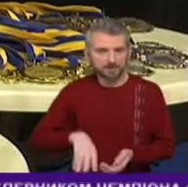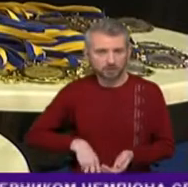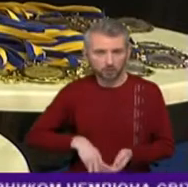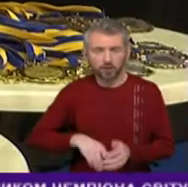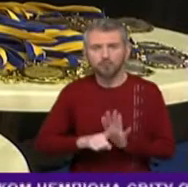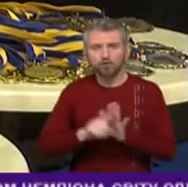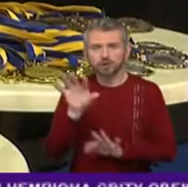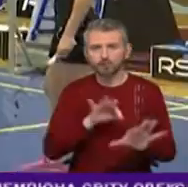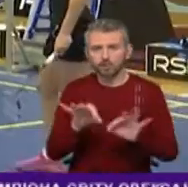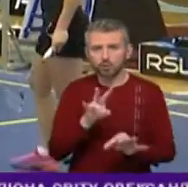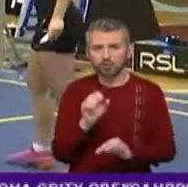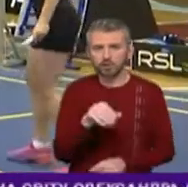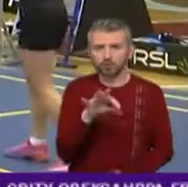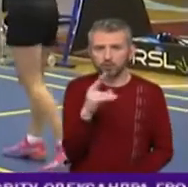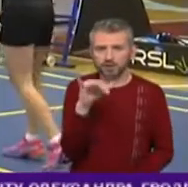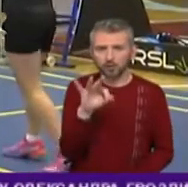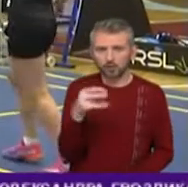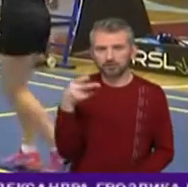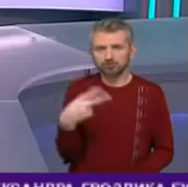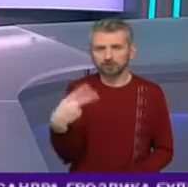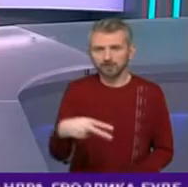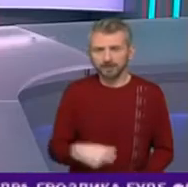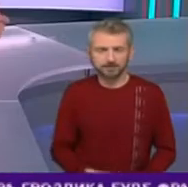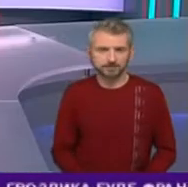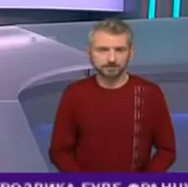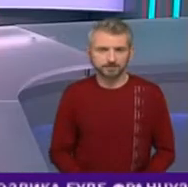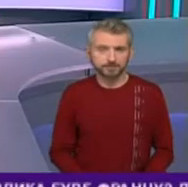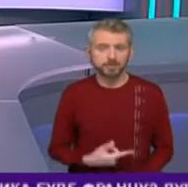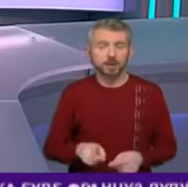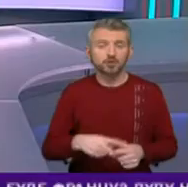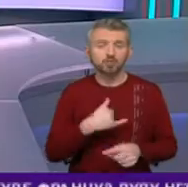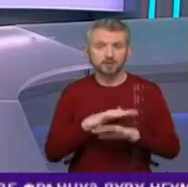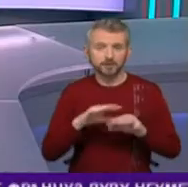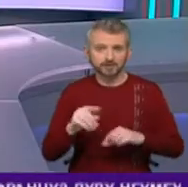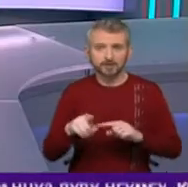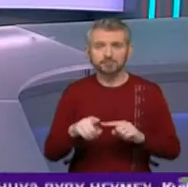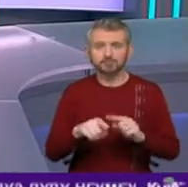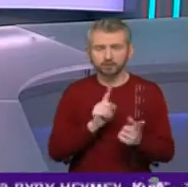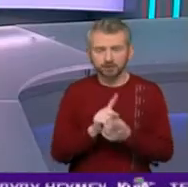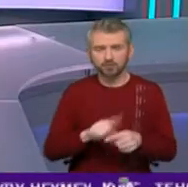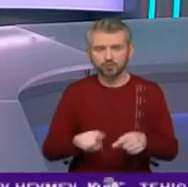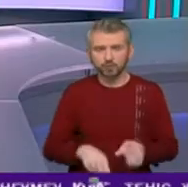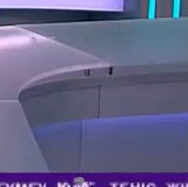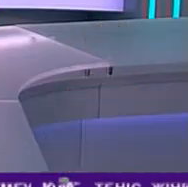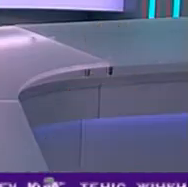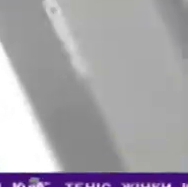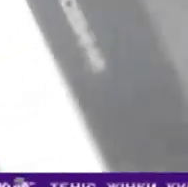початок відбору на Токіо-2020. На цьому все. Дякую вам за увагу. Хай щастить!